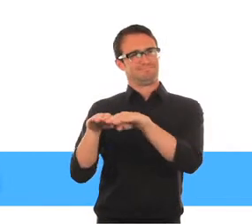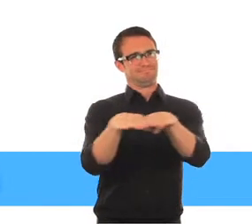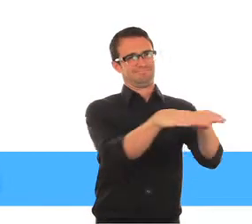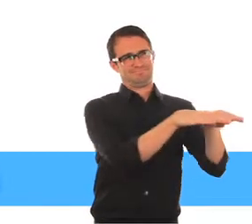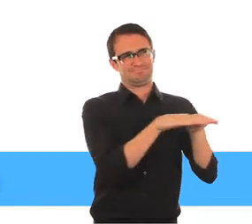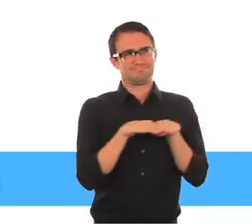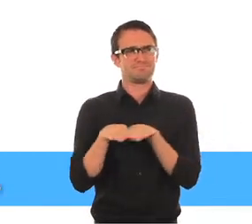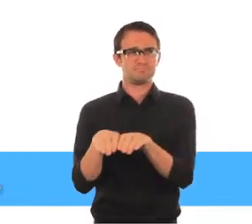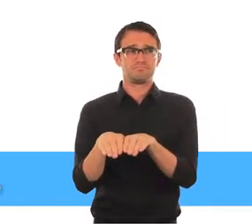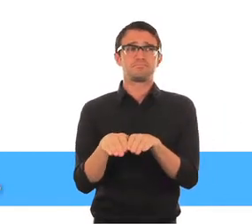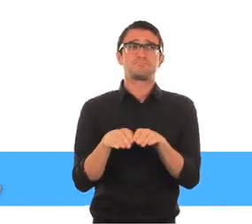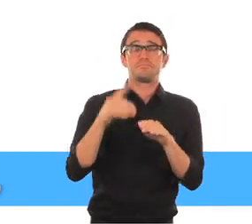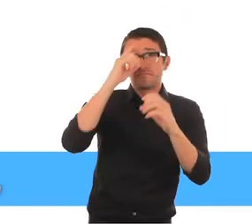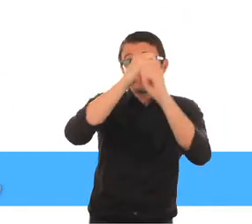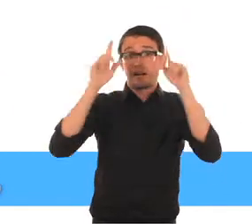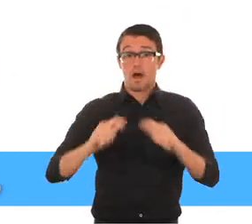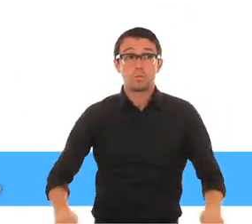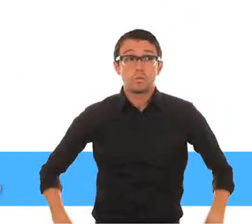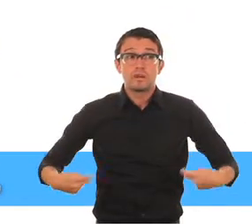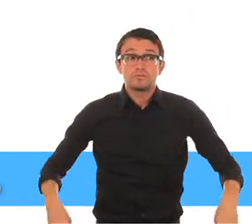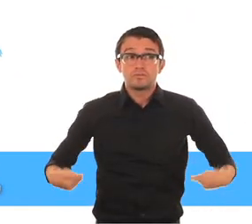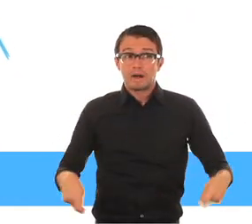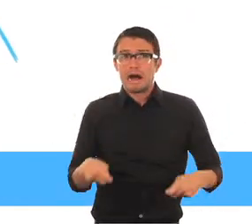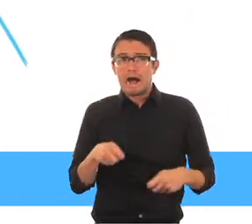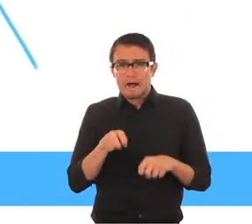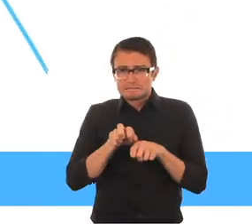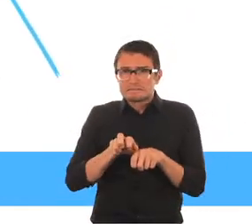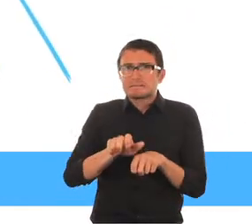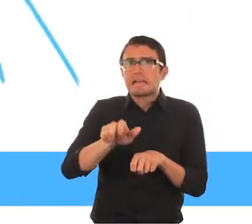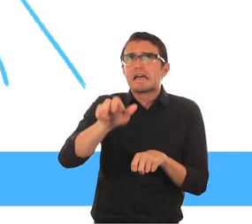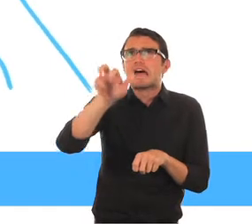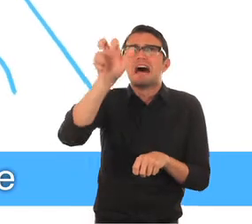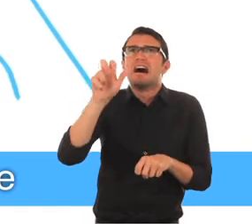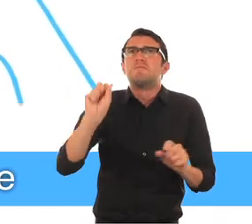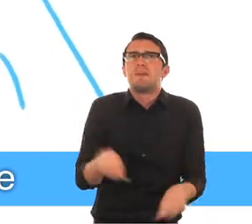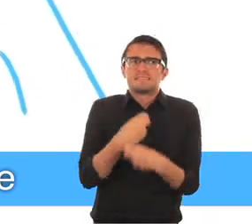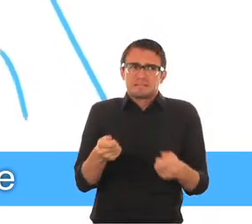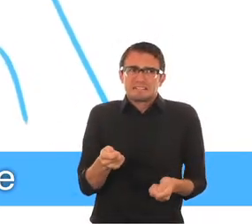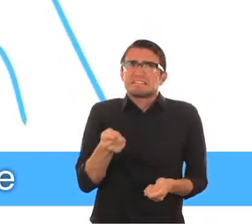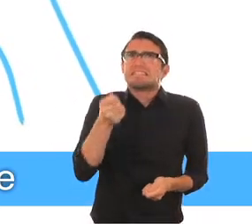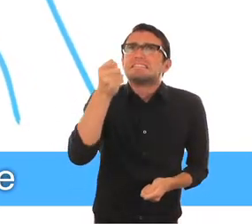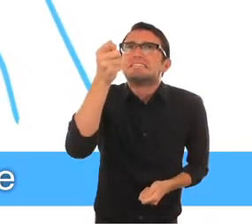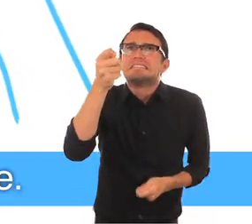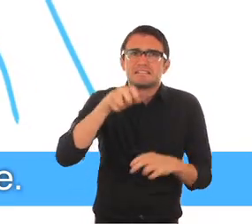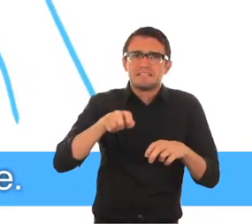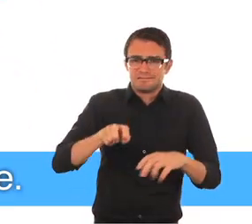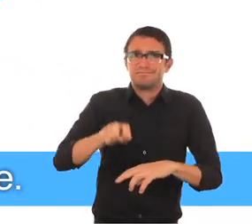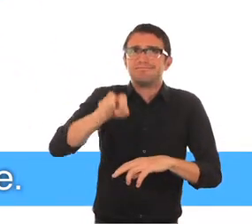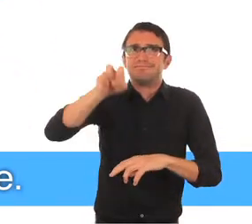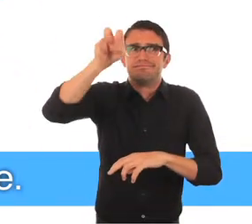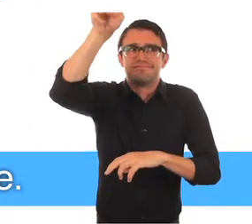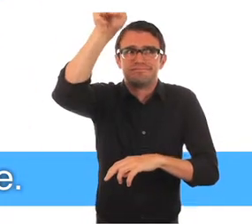est incapable d'accéder à une urne et d'exercer son droit de vote, c'est parce que les barrières environnementales l'empêchent d'atteindre l'urne, et non